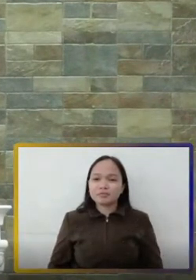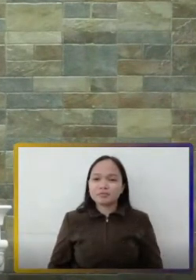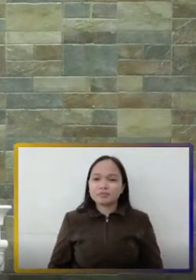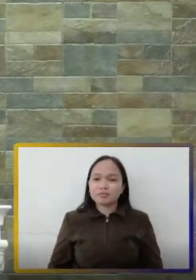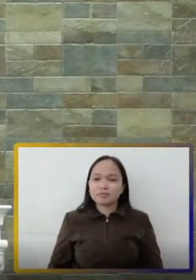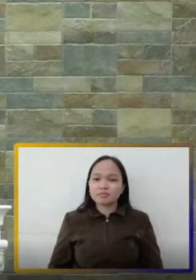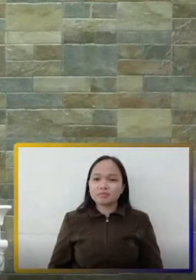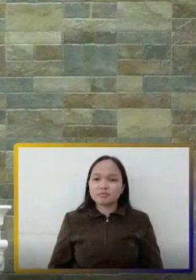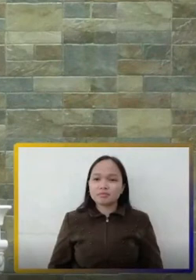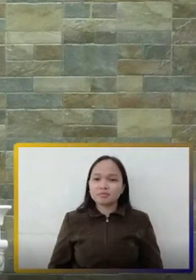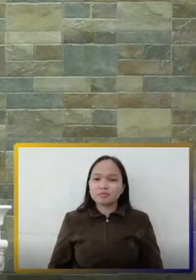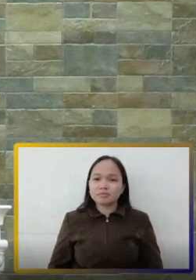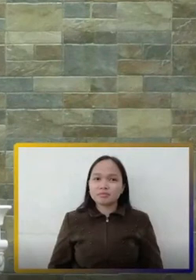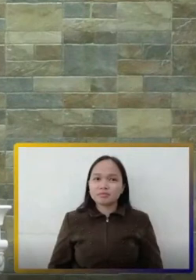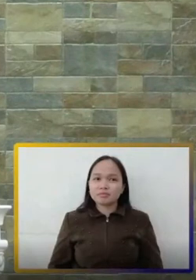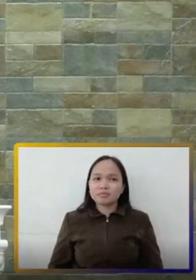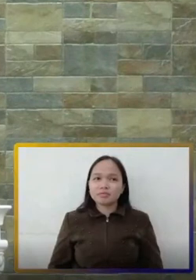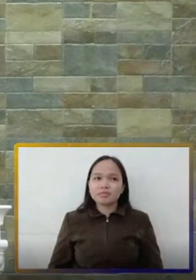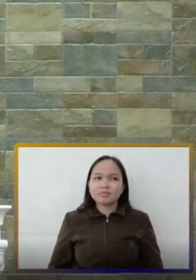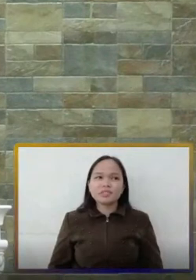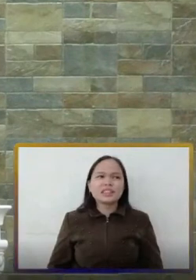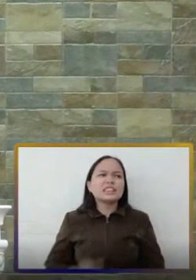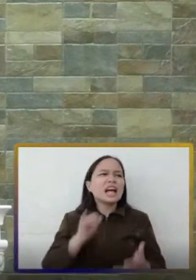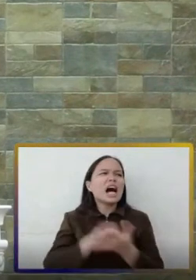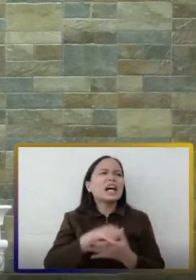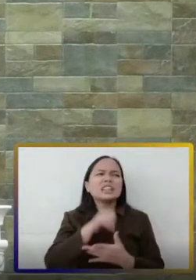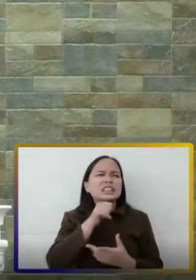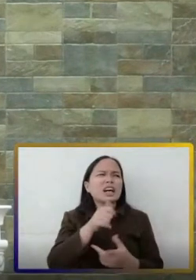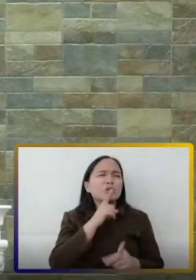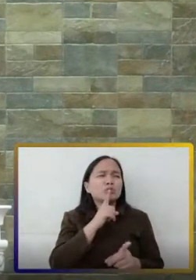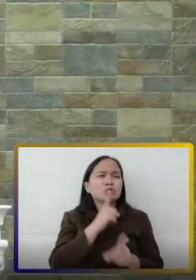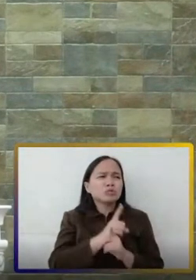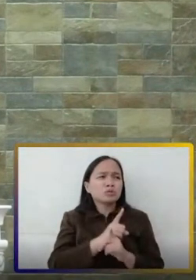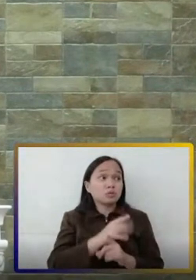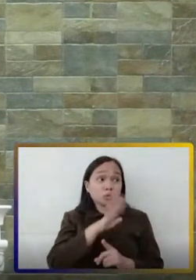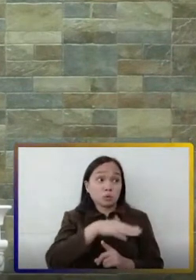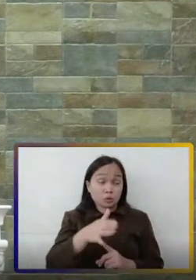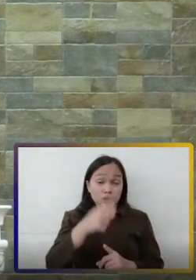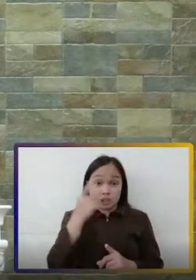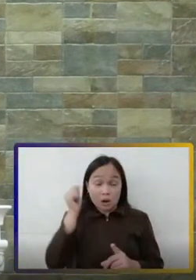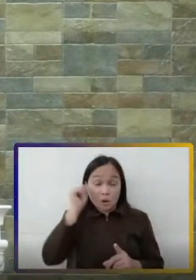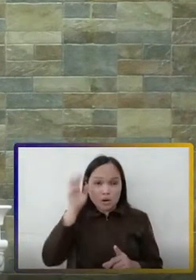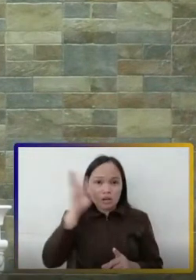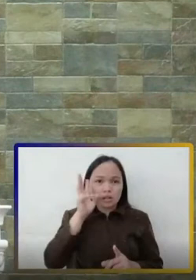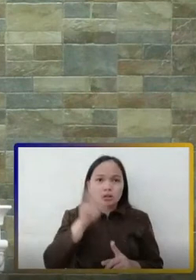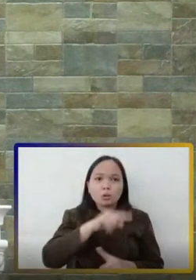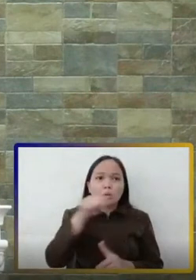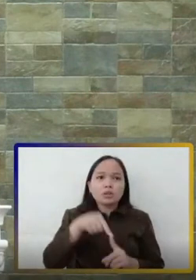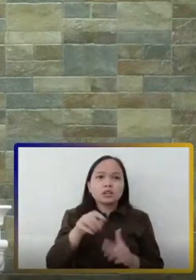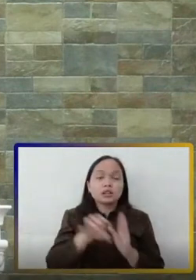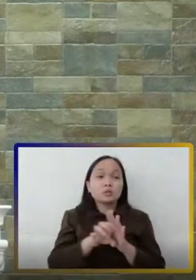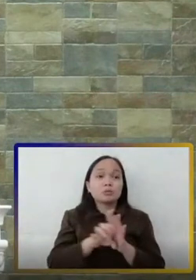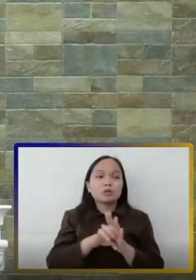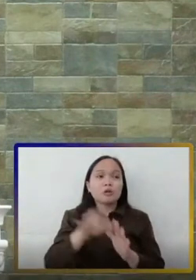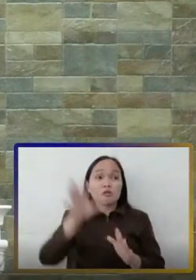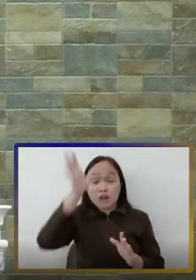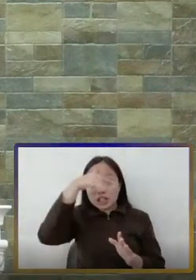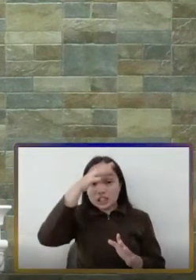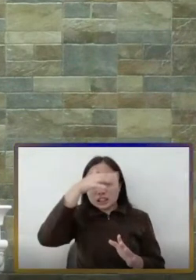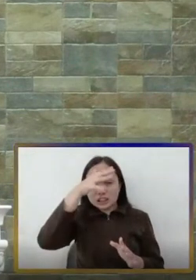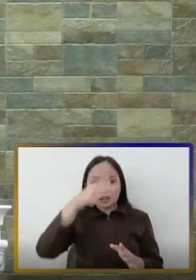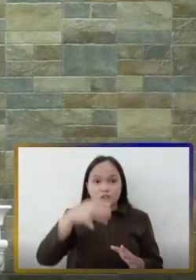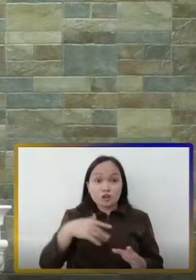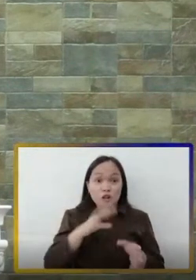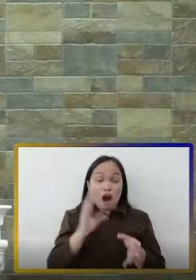Hindi. Kapatid, hindi totoo. Kalukuhan po yan. Kaya nga, kung napapansin nyo po, pag tayo mga fathers nagpe-fellowship